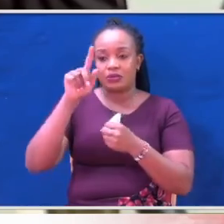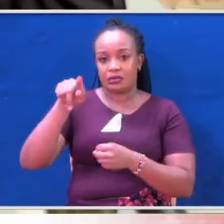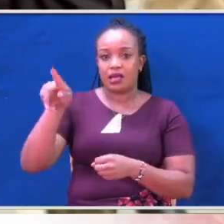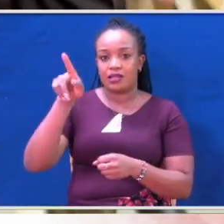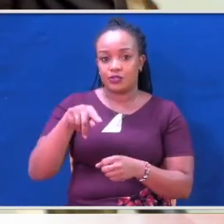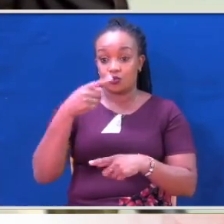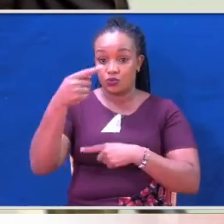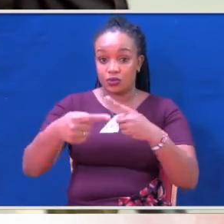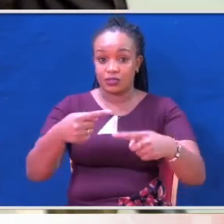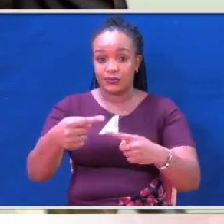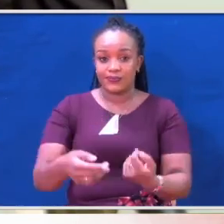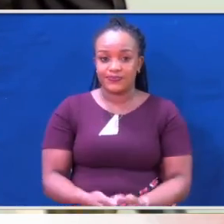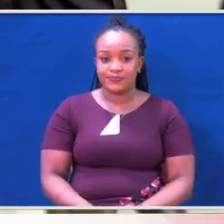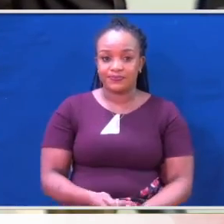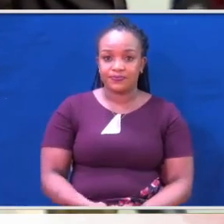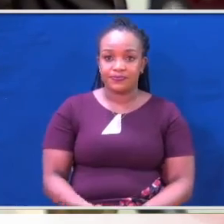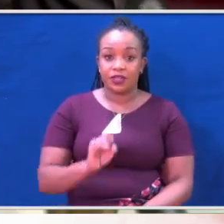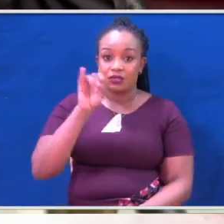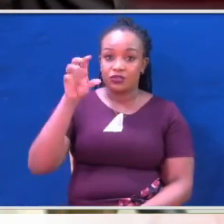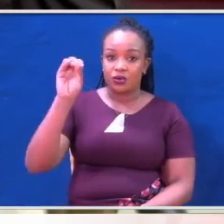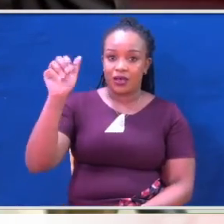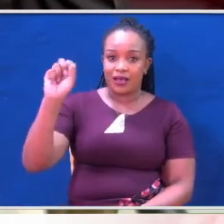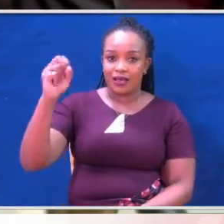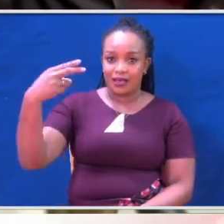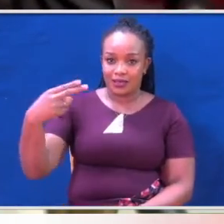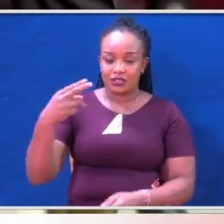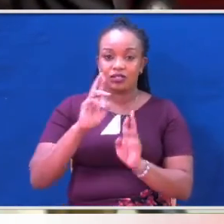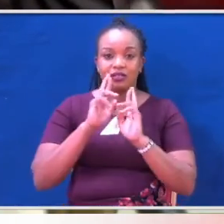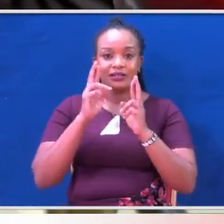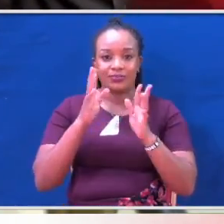Josh Onsare, TV 47, Ministry of Transport, Nairobi.